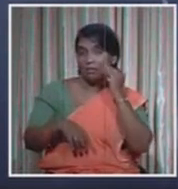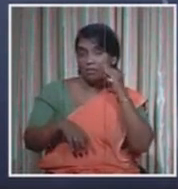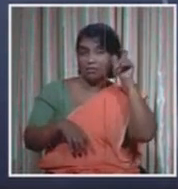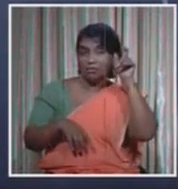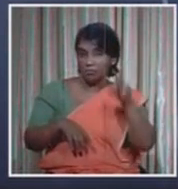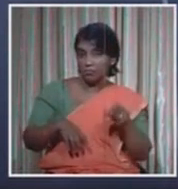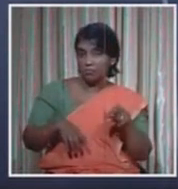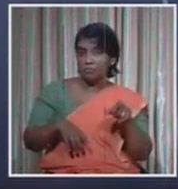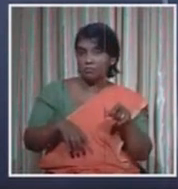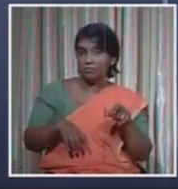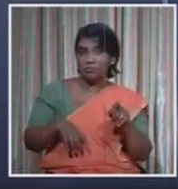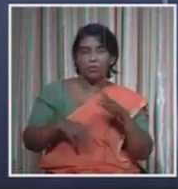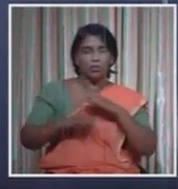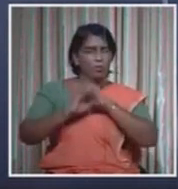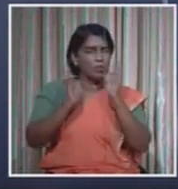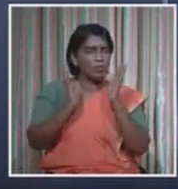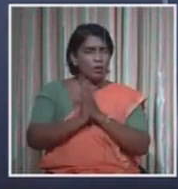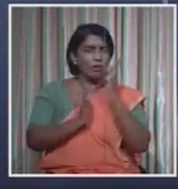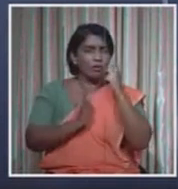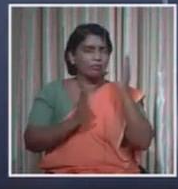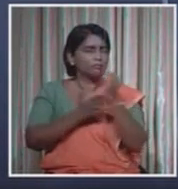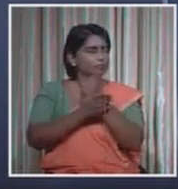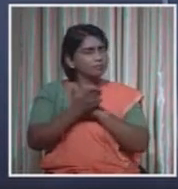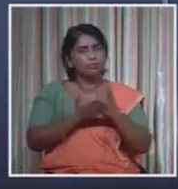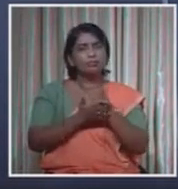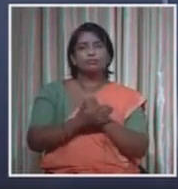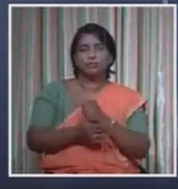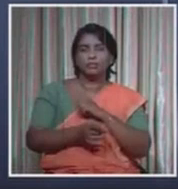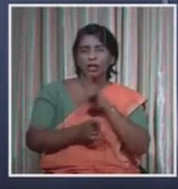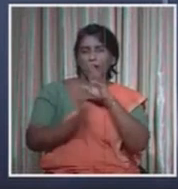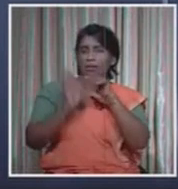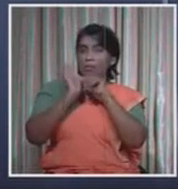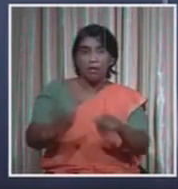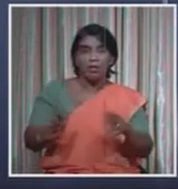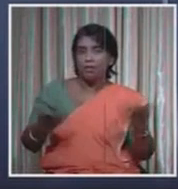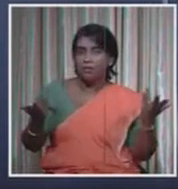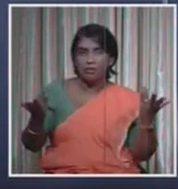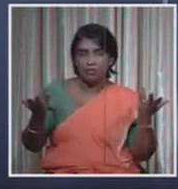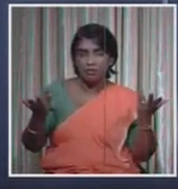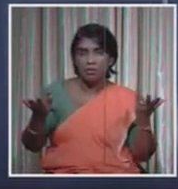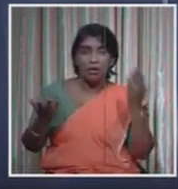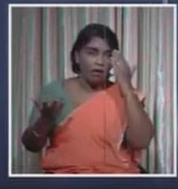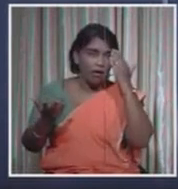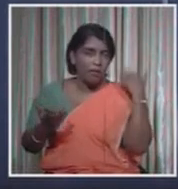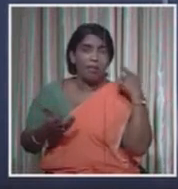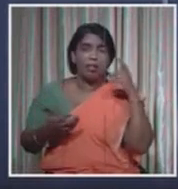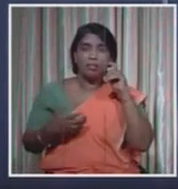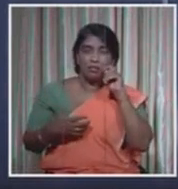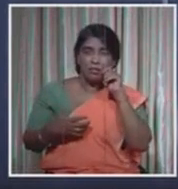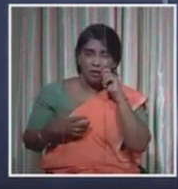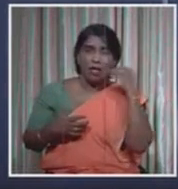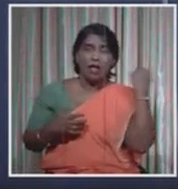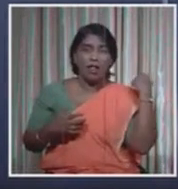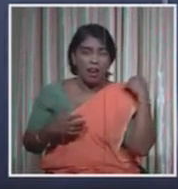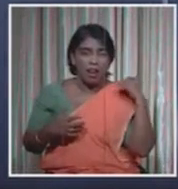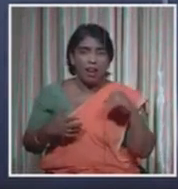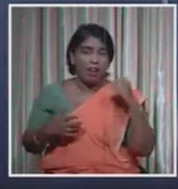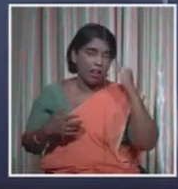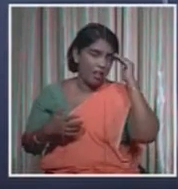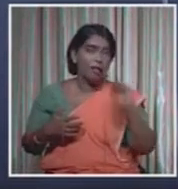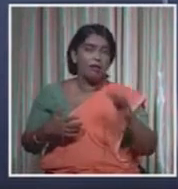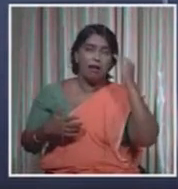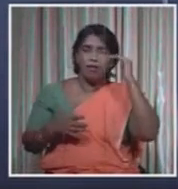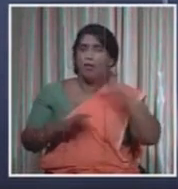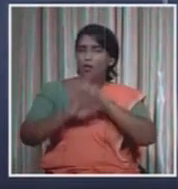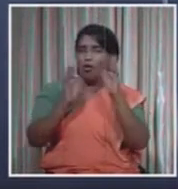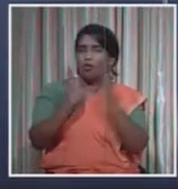කාන්තාවන්ගේ සමස්ත මුරු කාන්තා සමාජයේම හිසන් ලක්ුණ නැද්ද? අම්මා තාත්තා නංගිලා අක්කලා